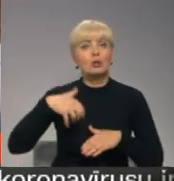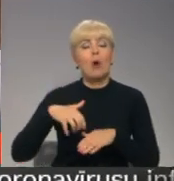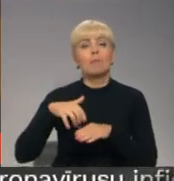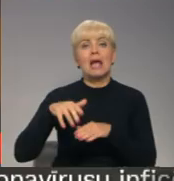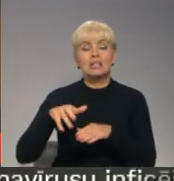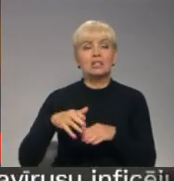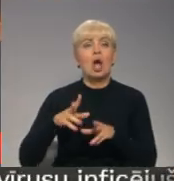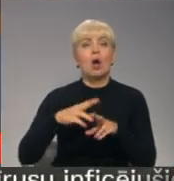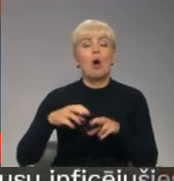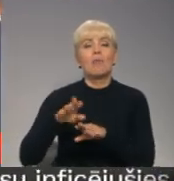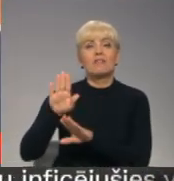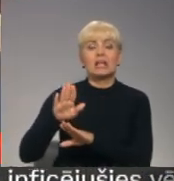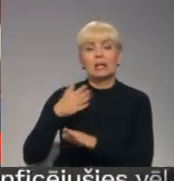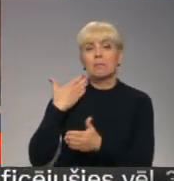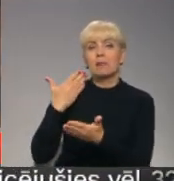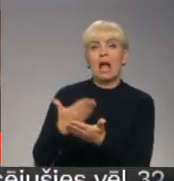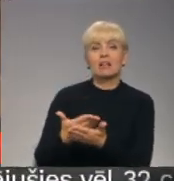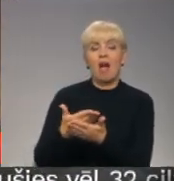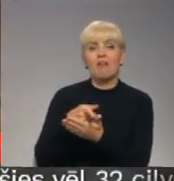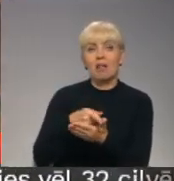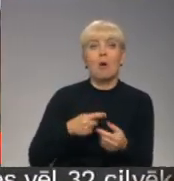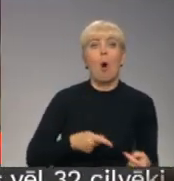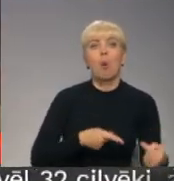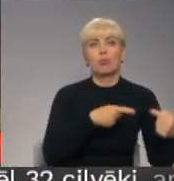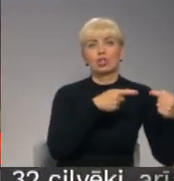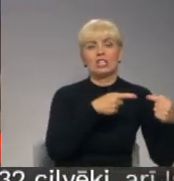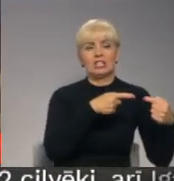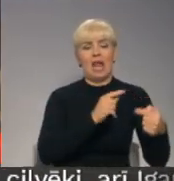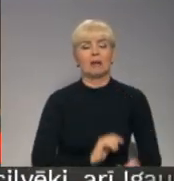vietnieku amatus piedāvāt opozīcijai. Madara Līcīte, Krišjāns Leitis, Latvijas televīzija.